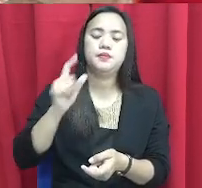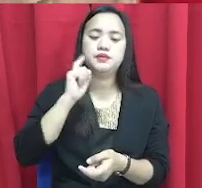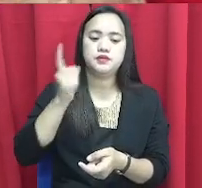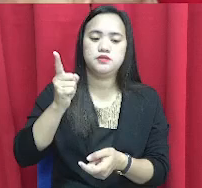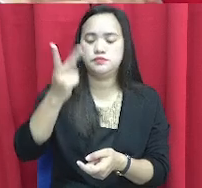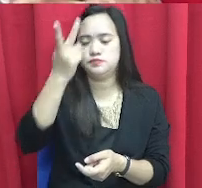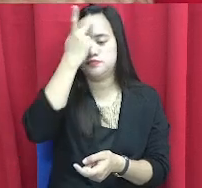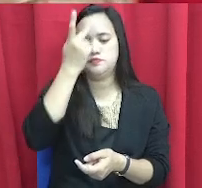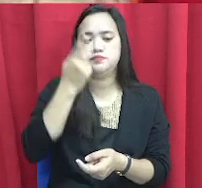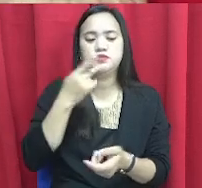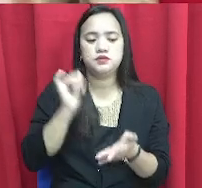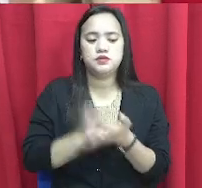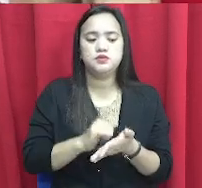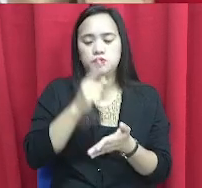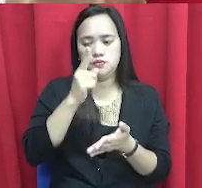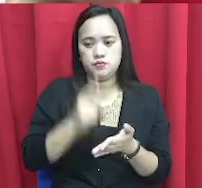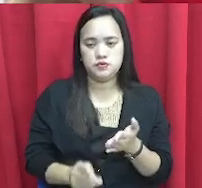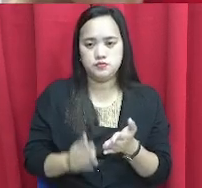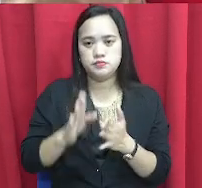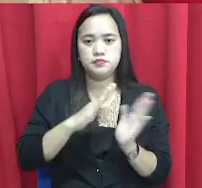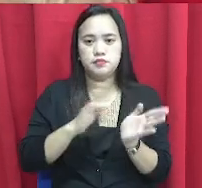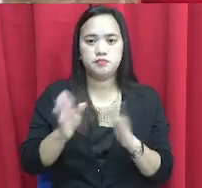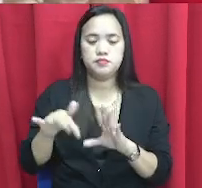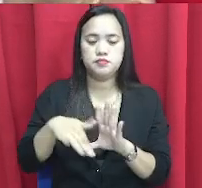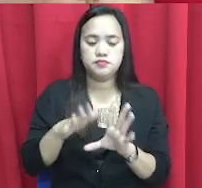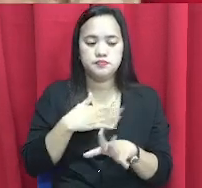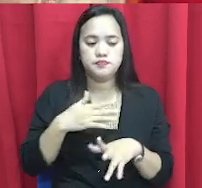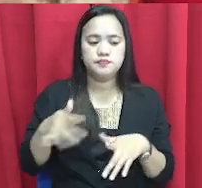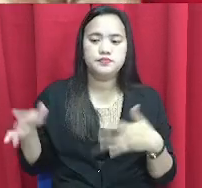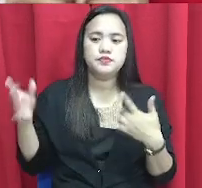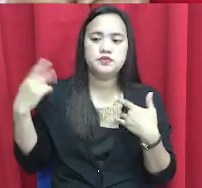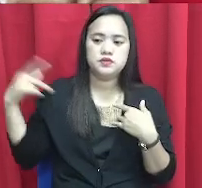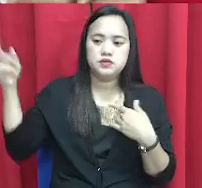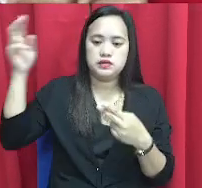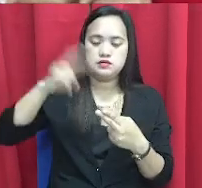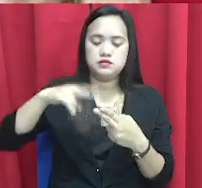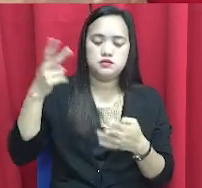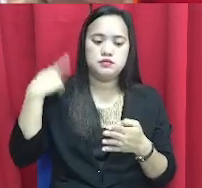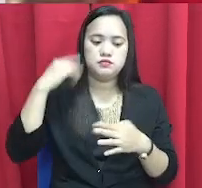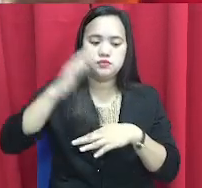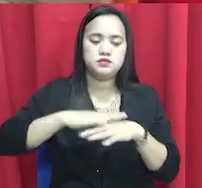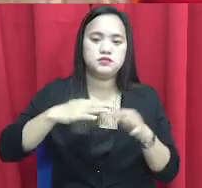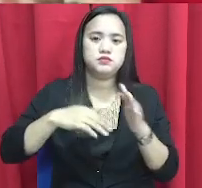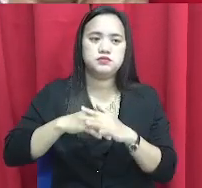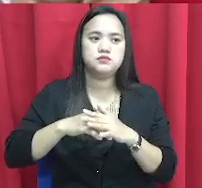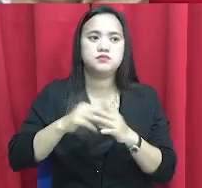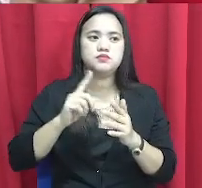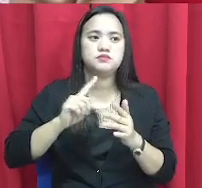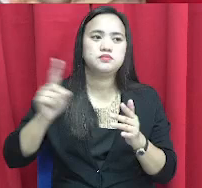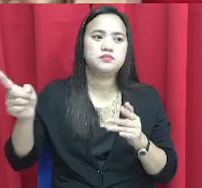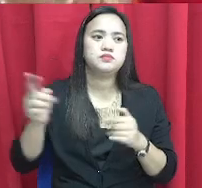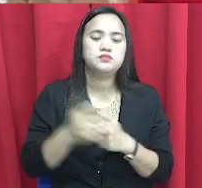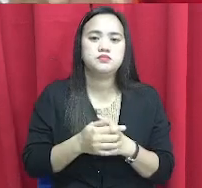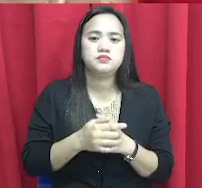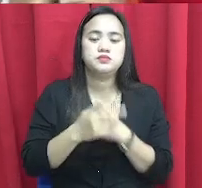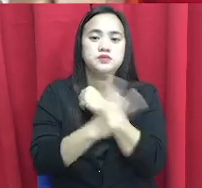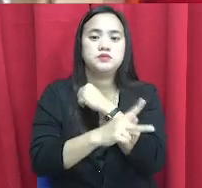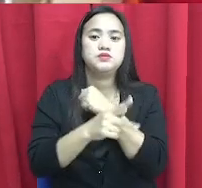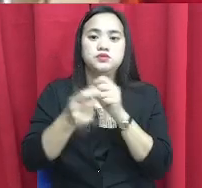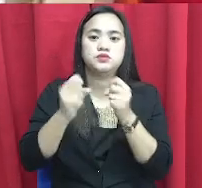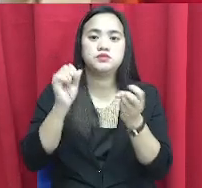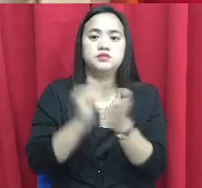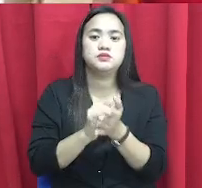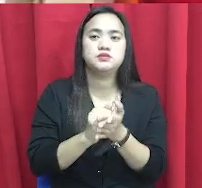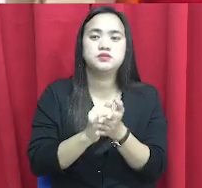magulang na ganito ang plano ko ganito ang gagawin ko hanggang sa kapag establish ako ng family at babalik ako sa probinsya para tulungan